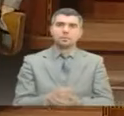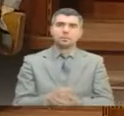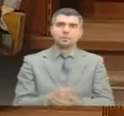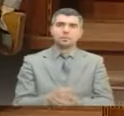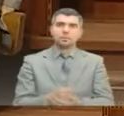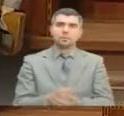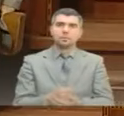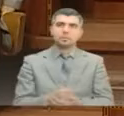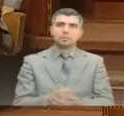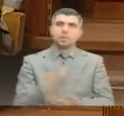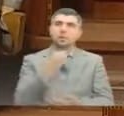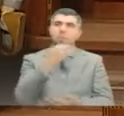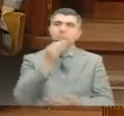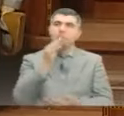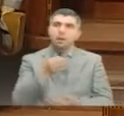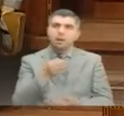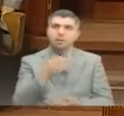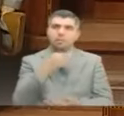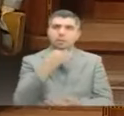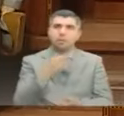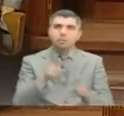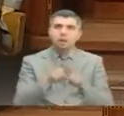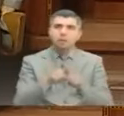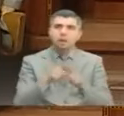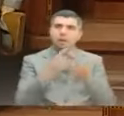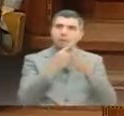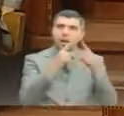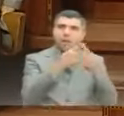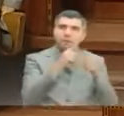المهم. الله يجازيك بخير، راه كاين الاختصاصات